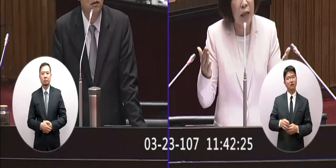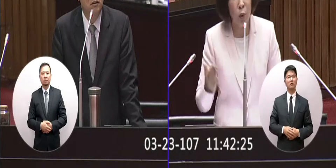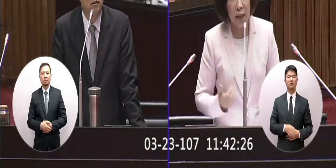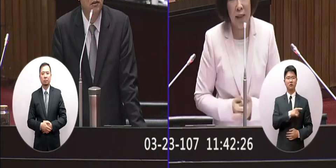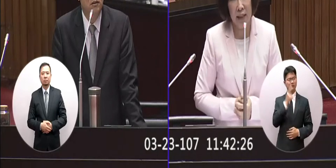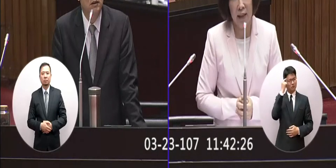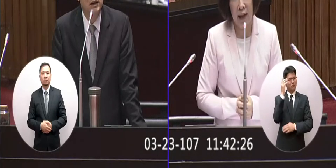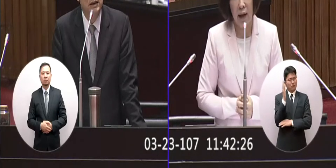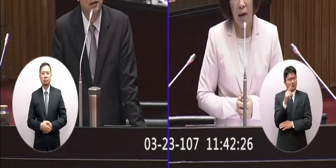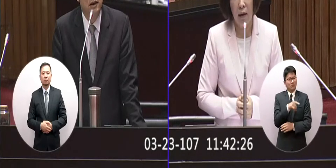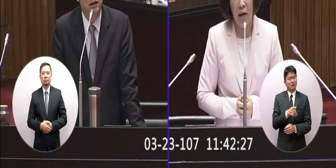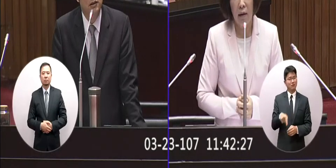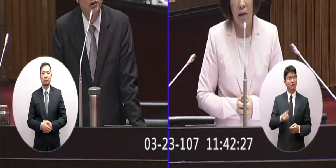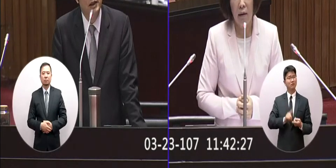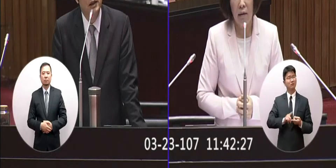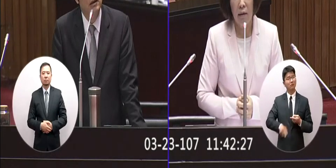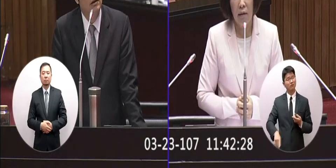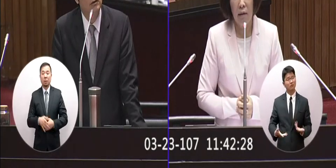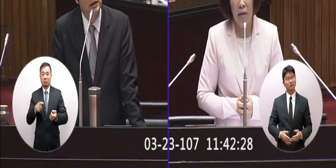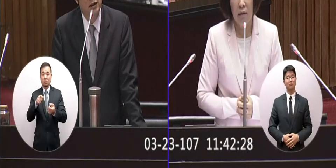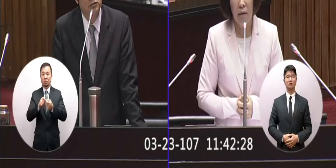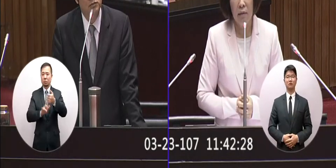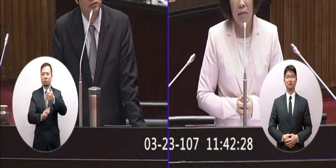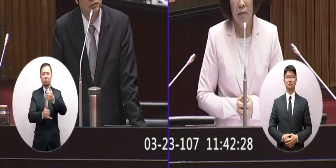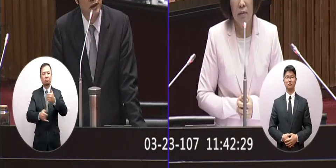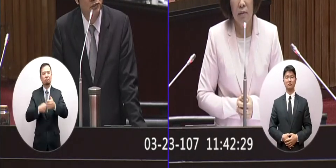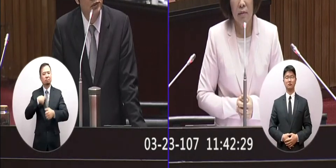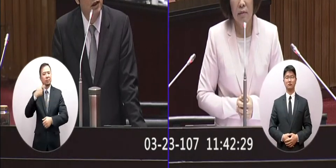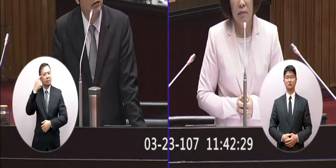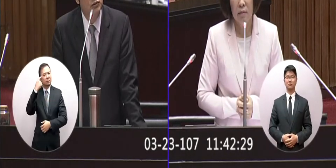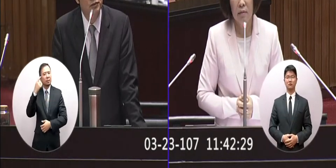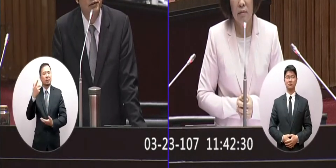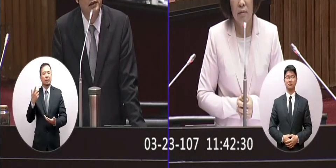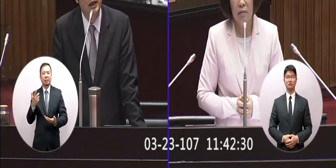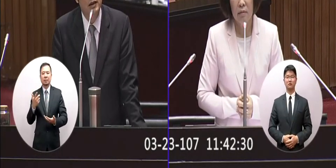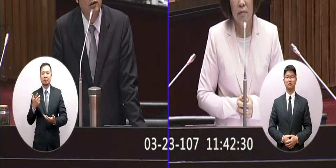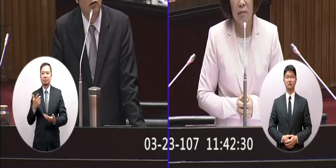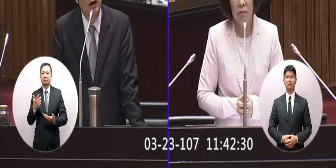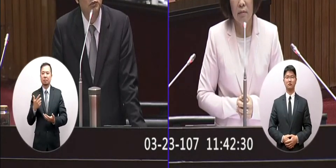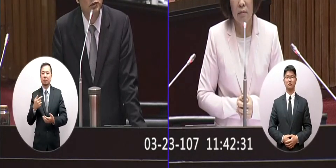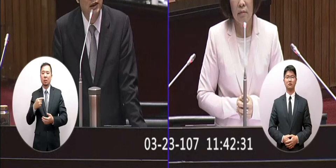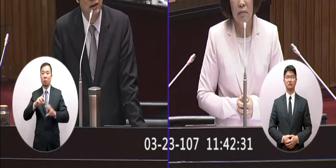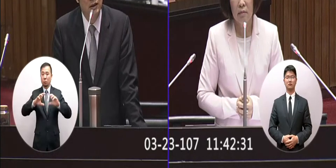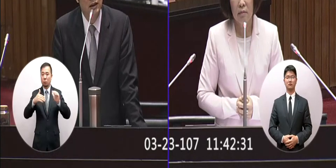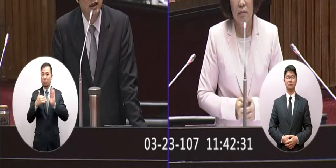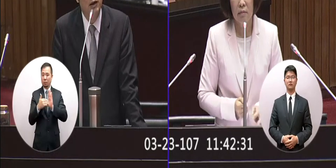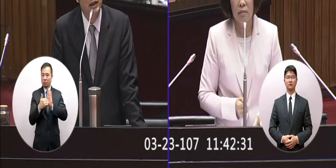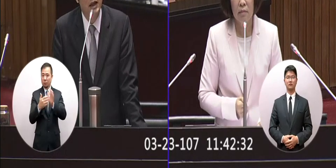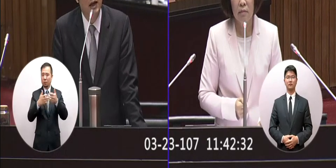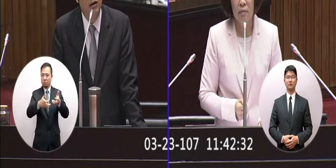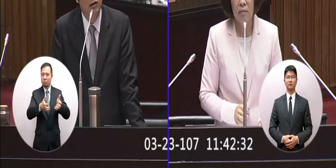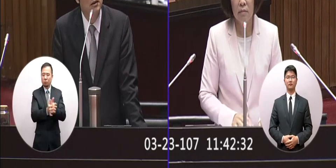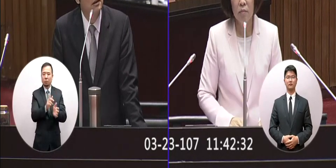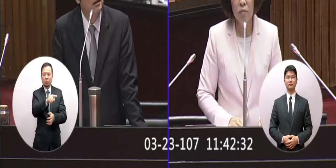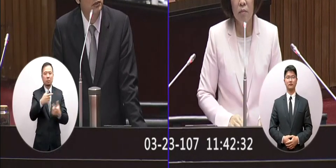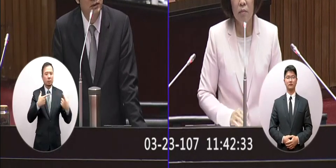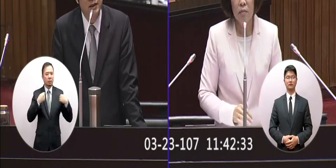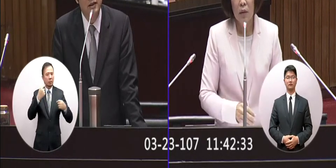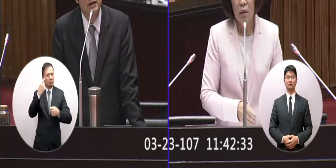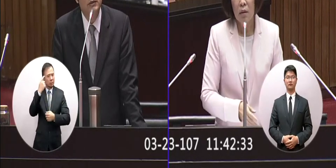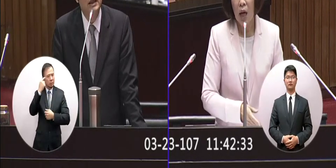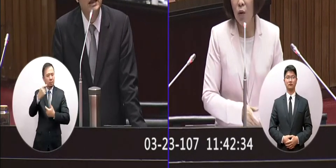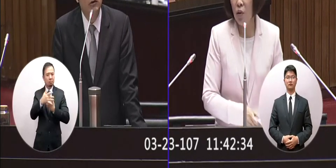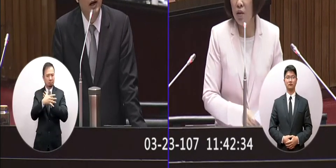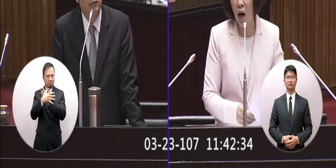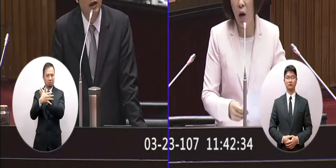们政府应该做的事情呢。 这个李委员，我想也不要去否定国防部的好意啦，哈。有没有